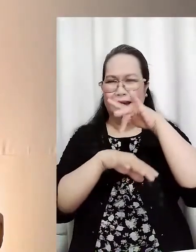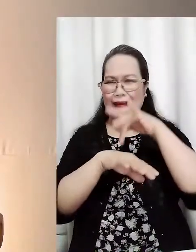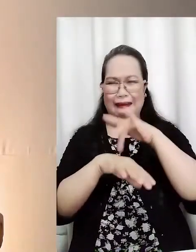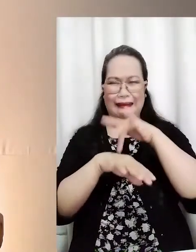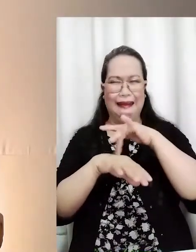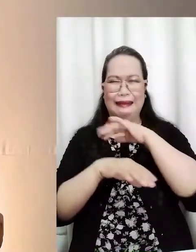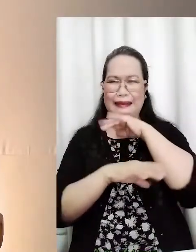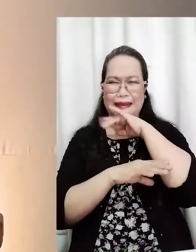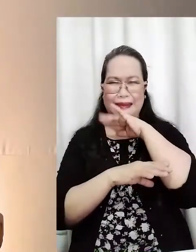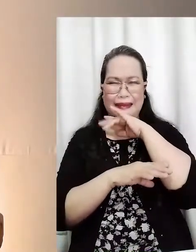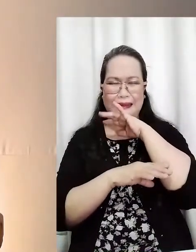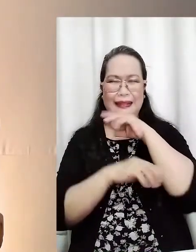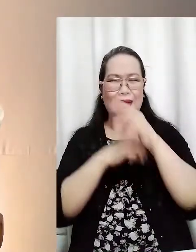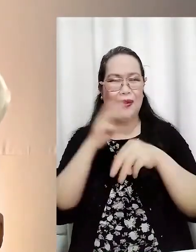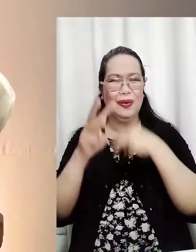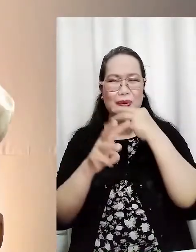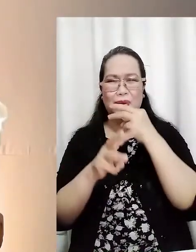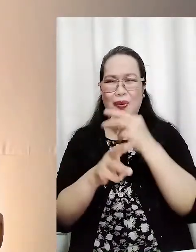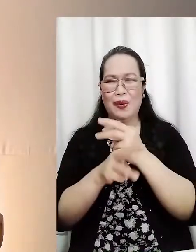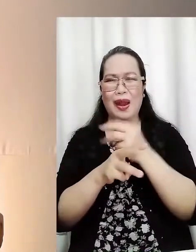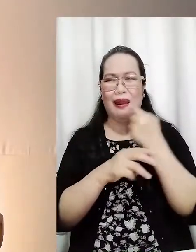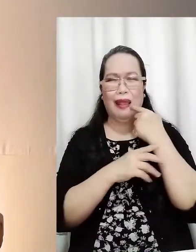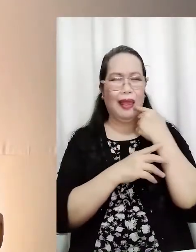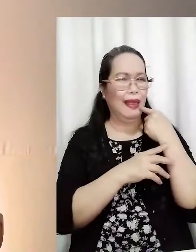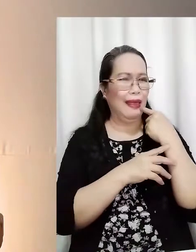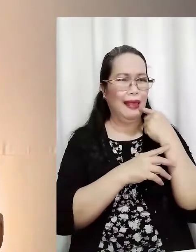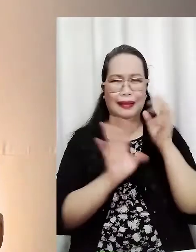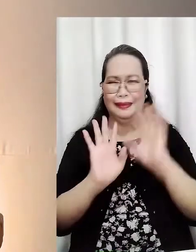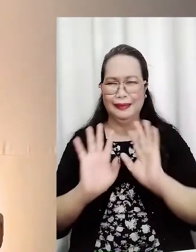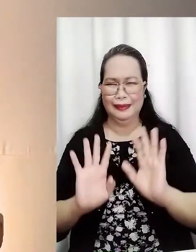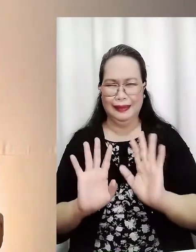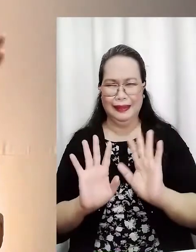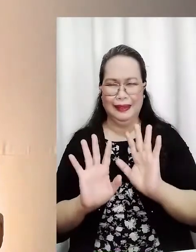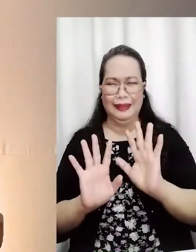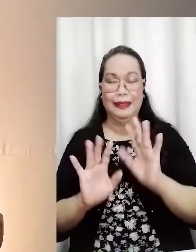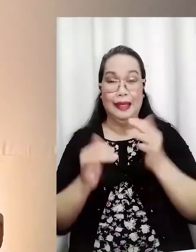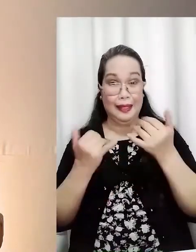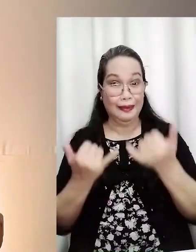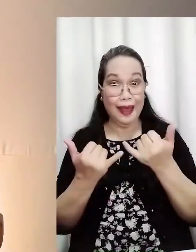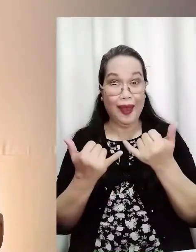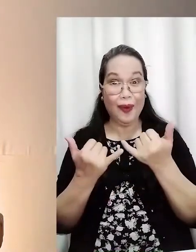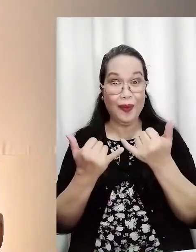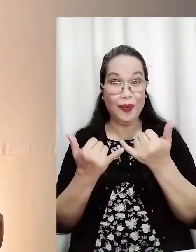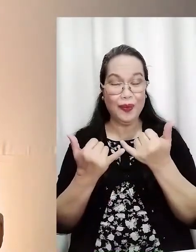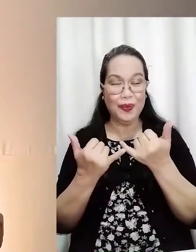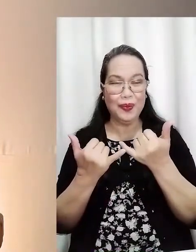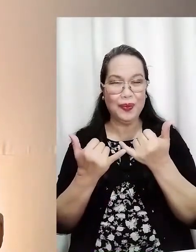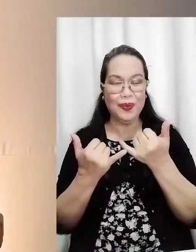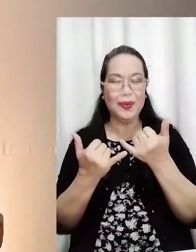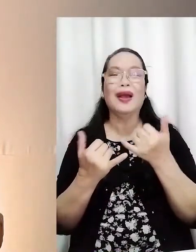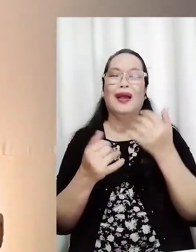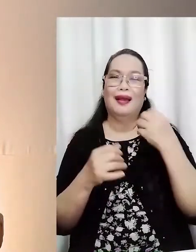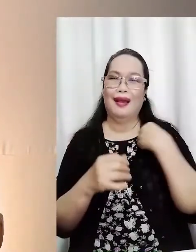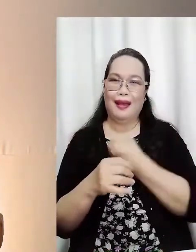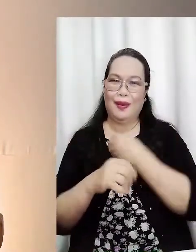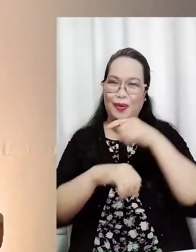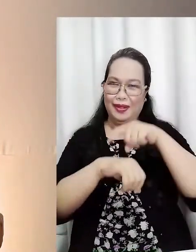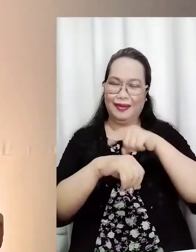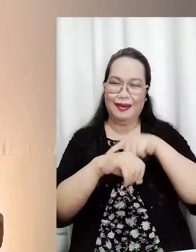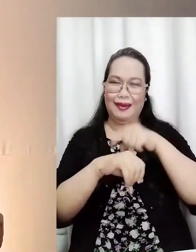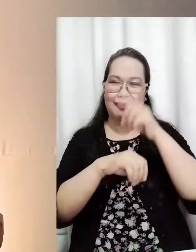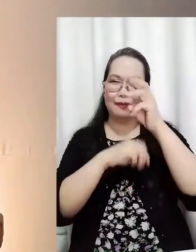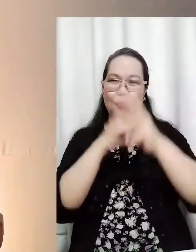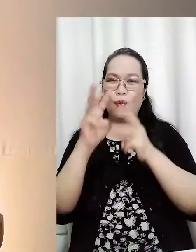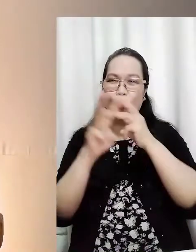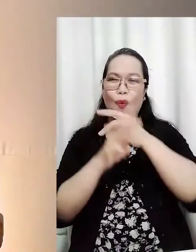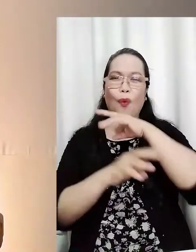worldly ways. Alam po ninyo, sa panahon natin ngayon, pollution is a great global concern. Ang